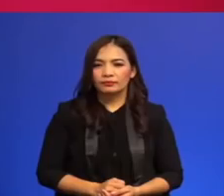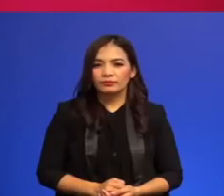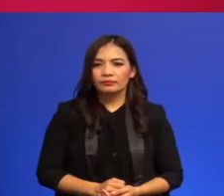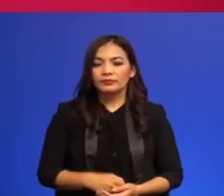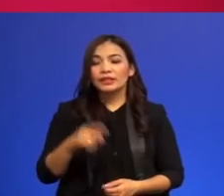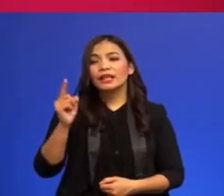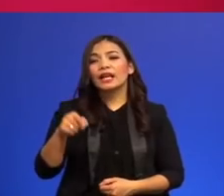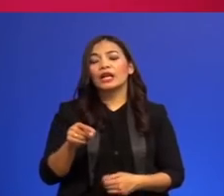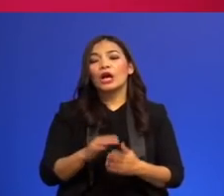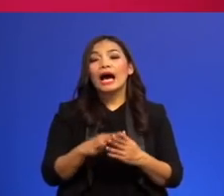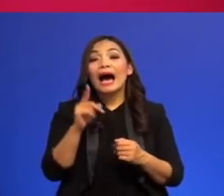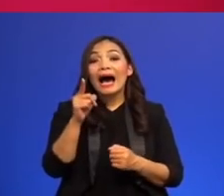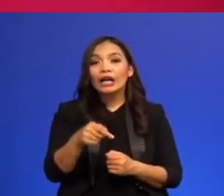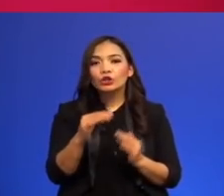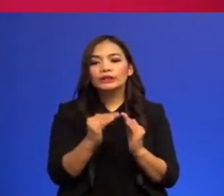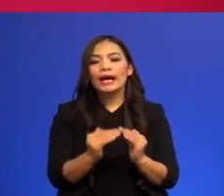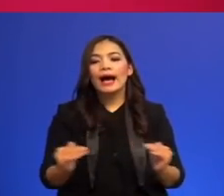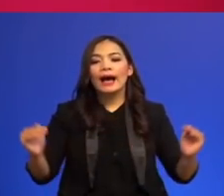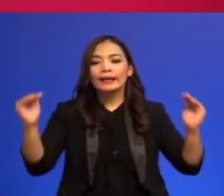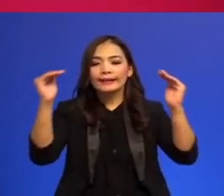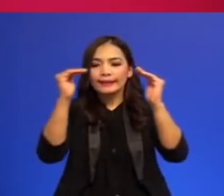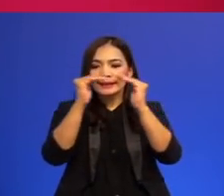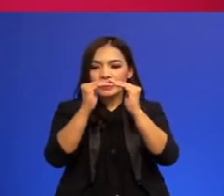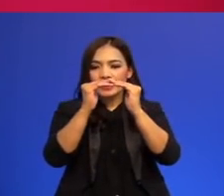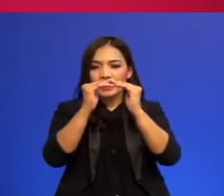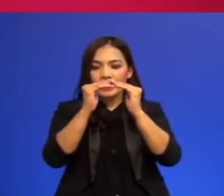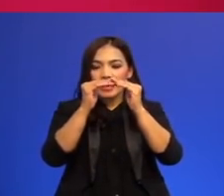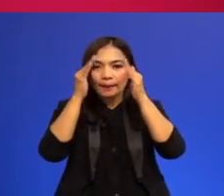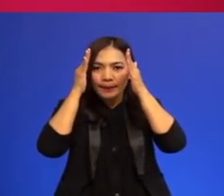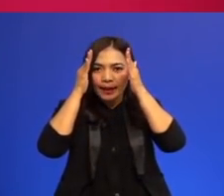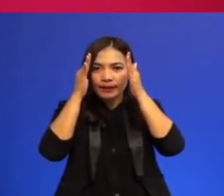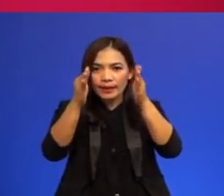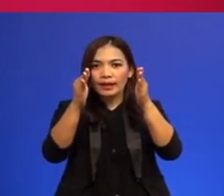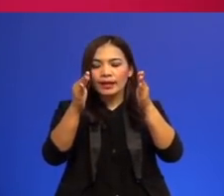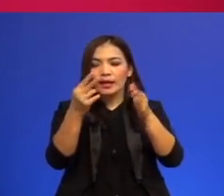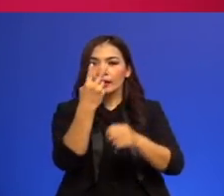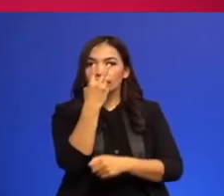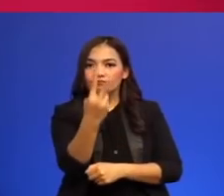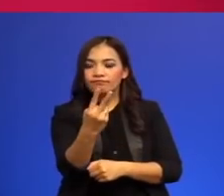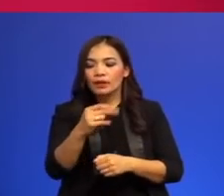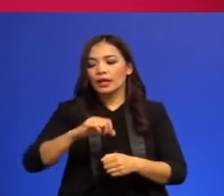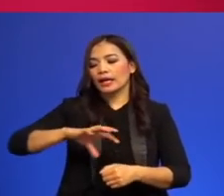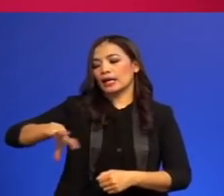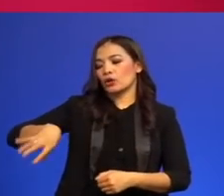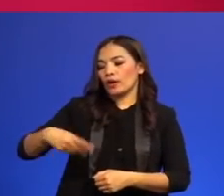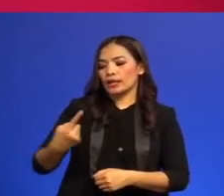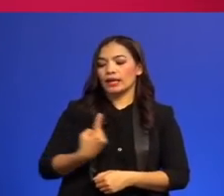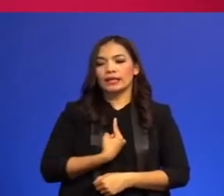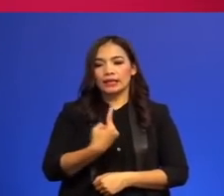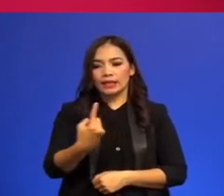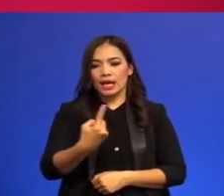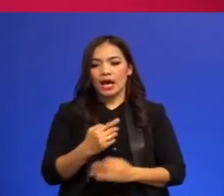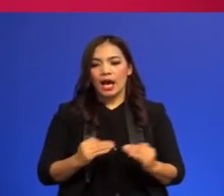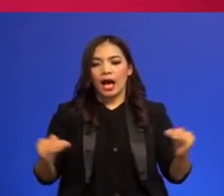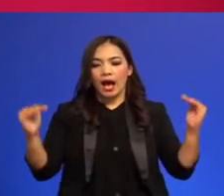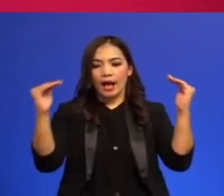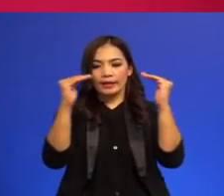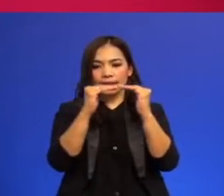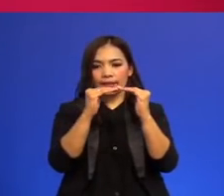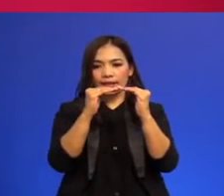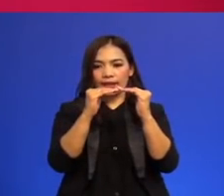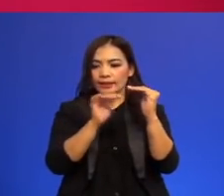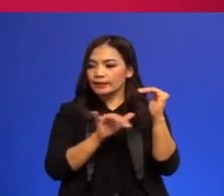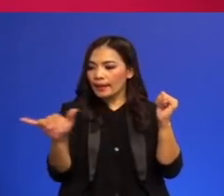Lalu harus adil. Perhatian kita kepada keluarga kita adil dengan